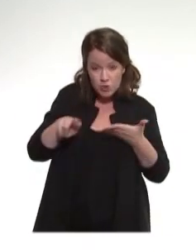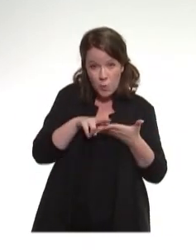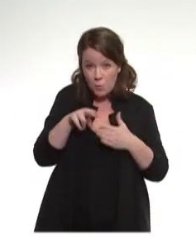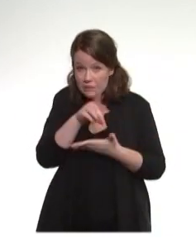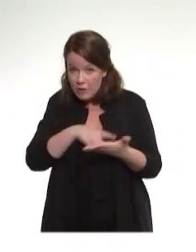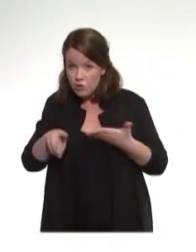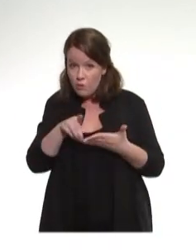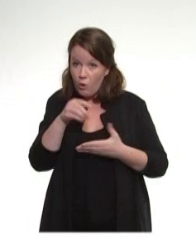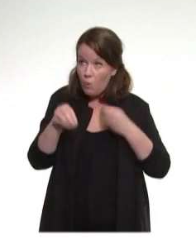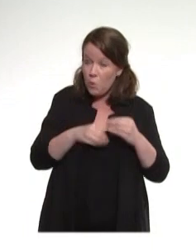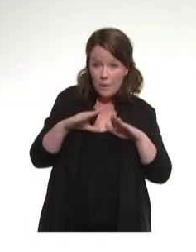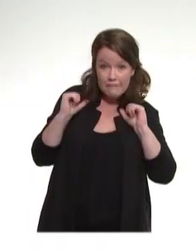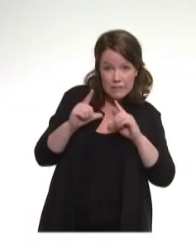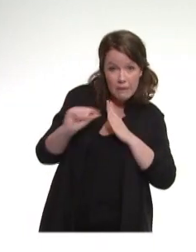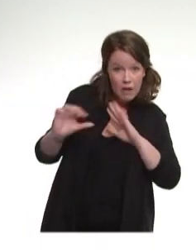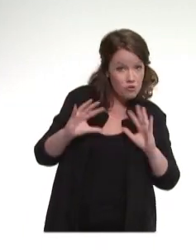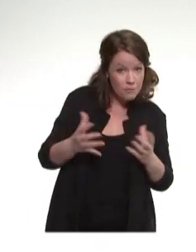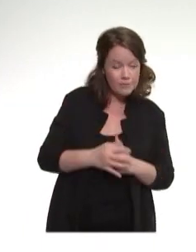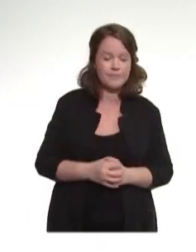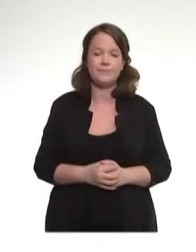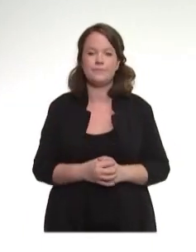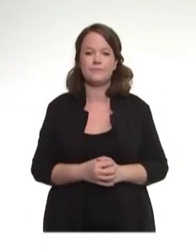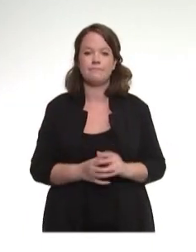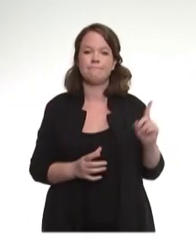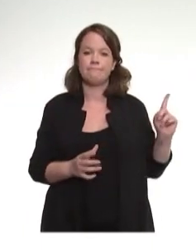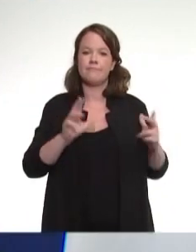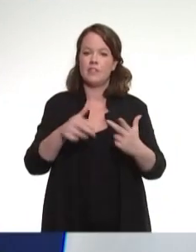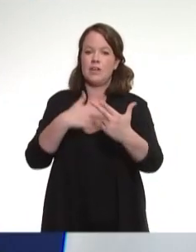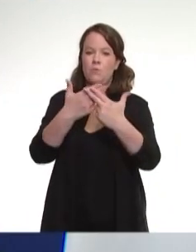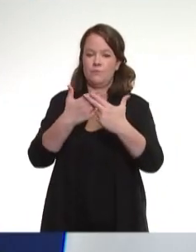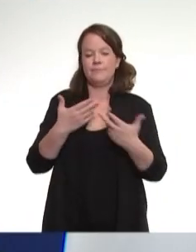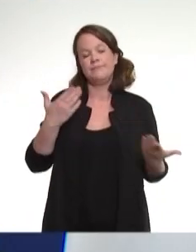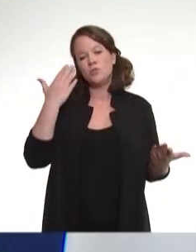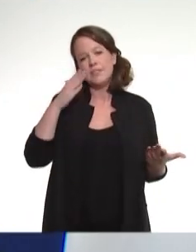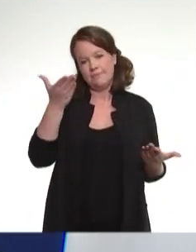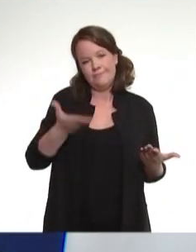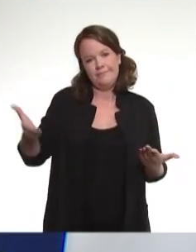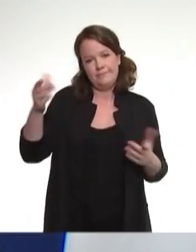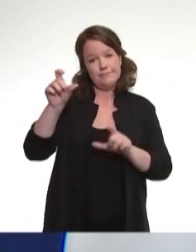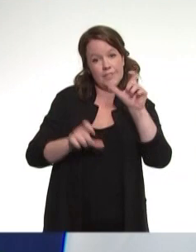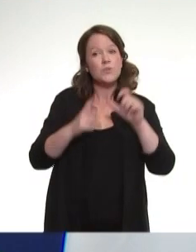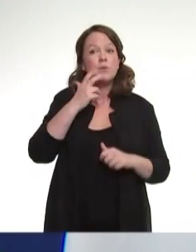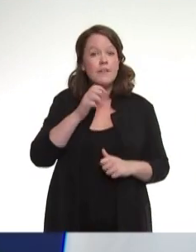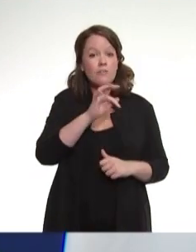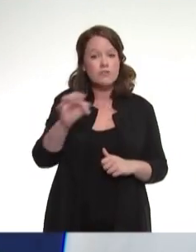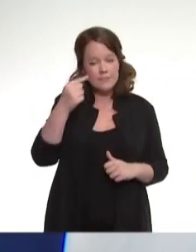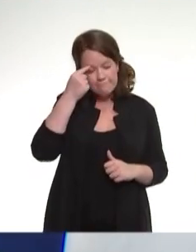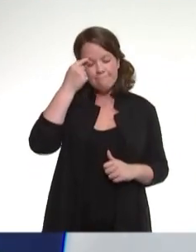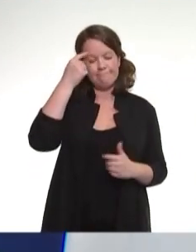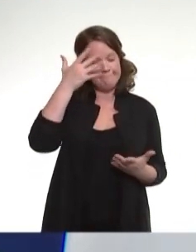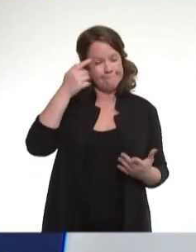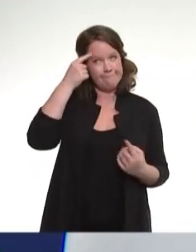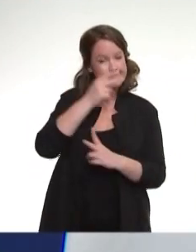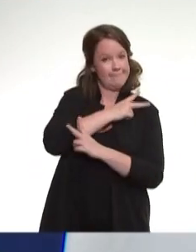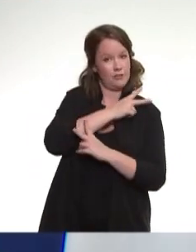là aussi vous poser une question extrêmement importante que beaucoup de français se posent évidemment et qu'on peut tous se rencontrer dans notre vie personnelle moi d'ailleurs à titre